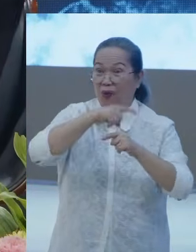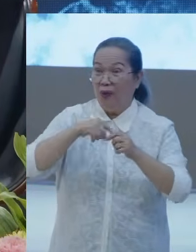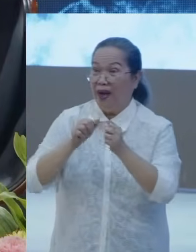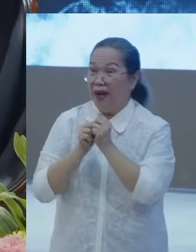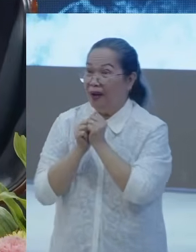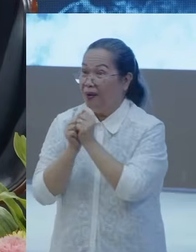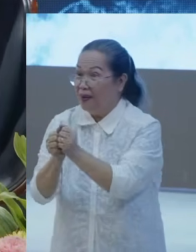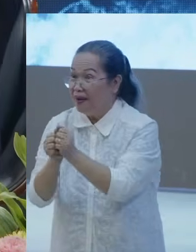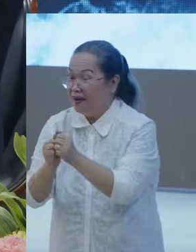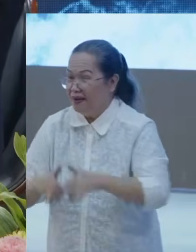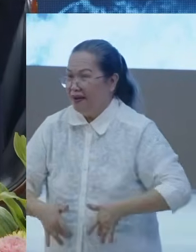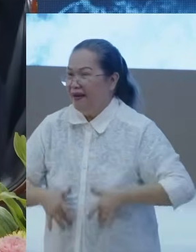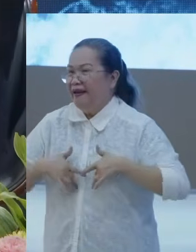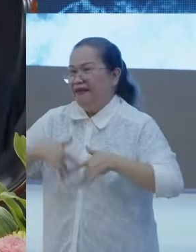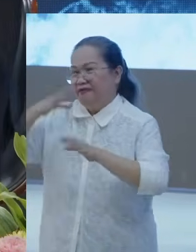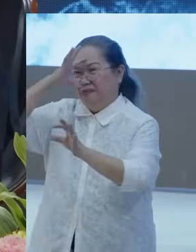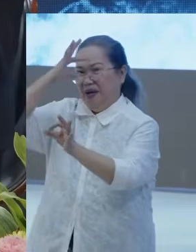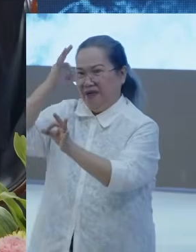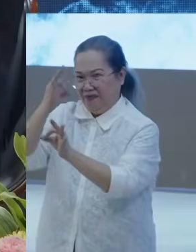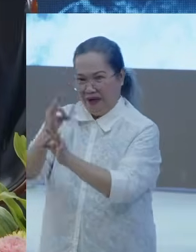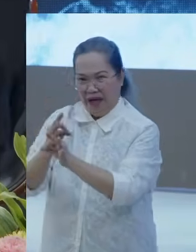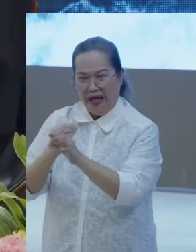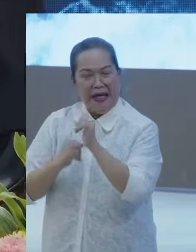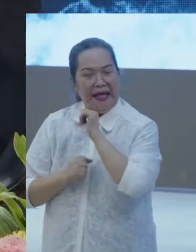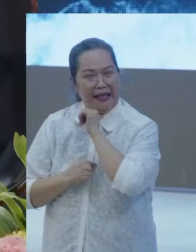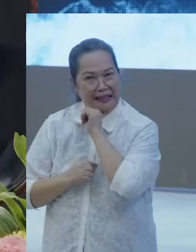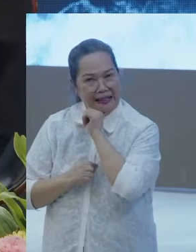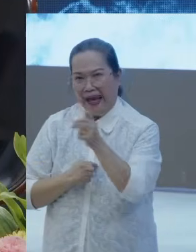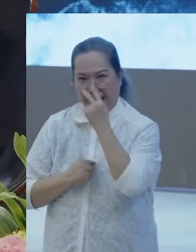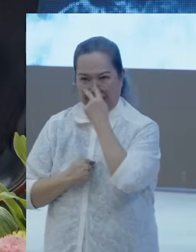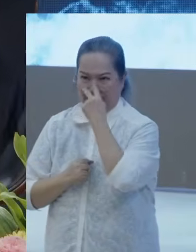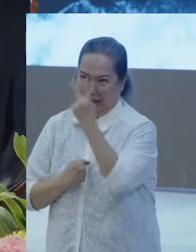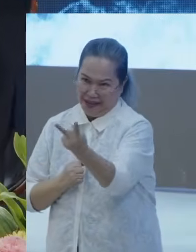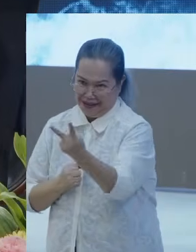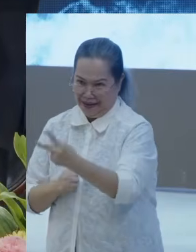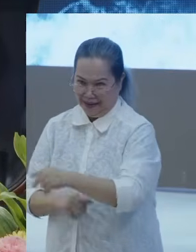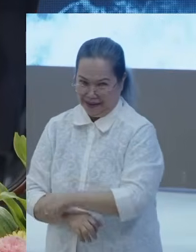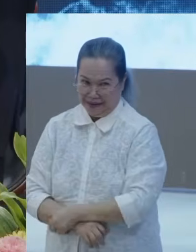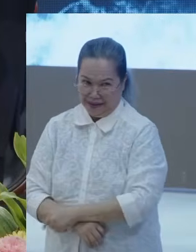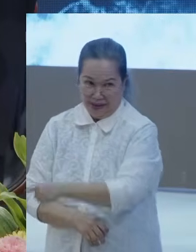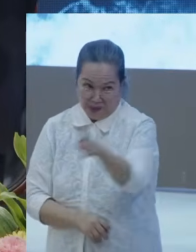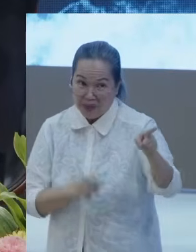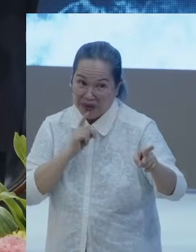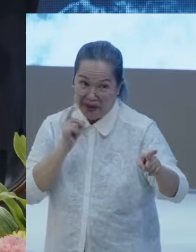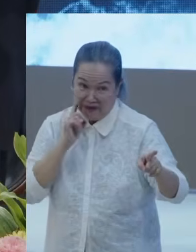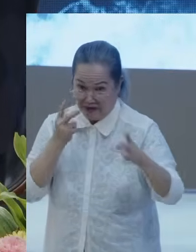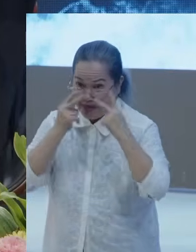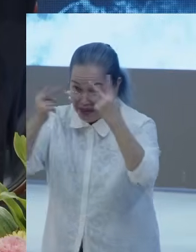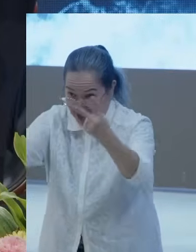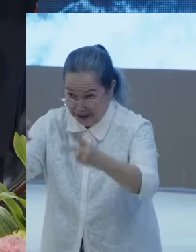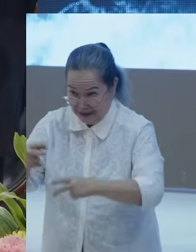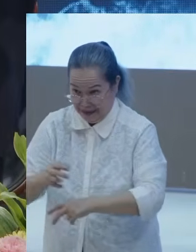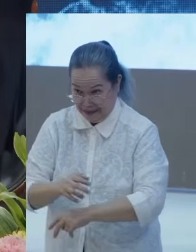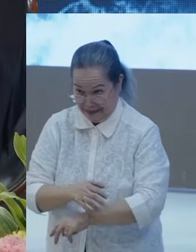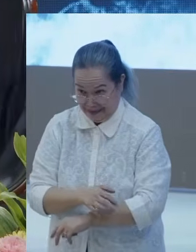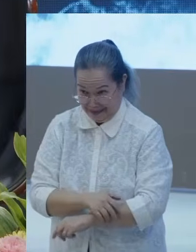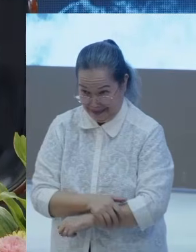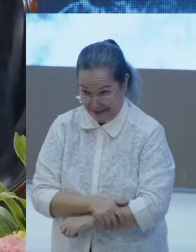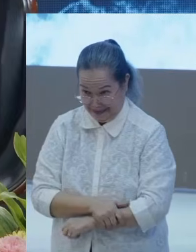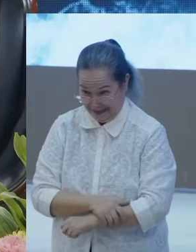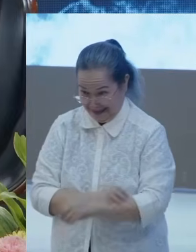by faith and not by sight. Sa Panginoon,